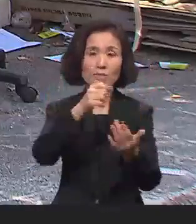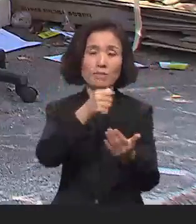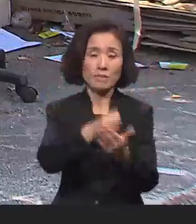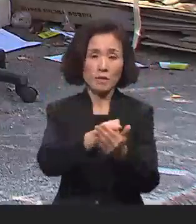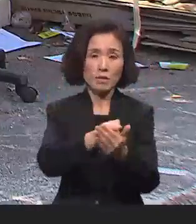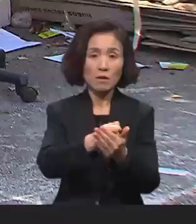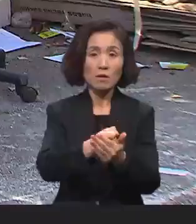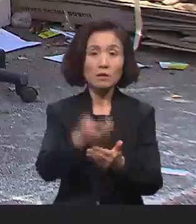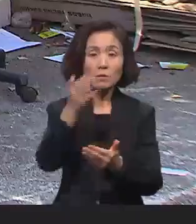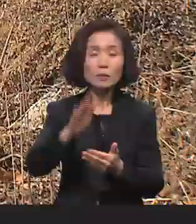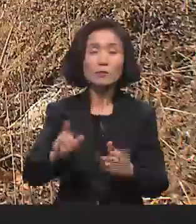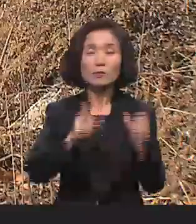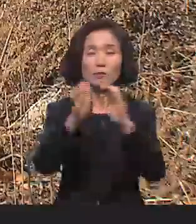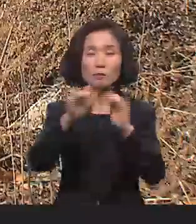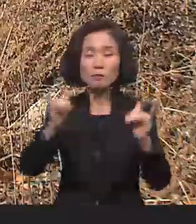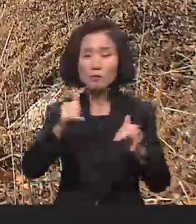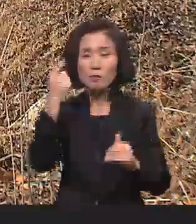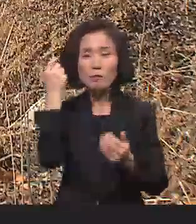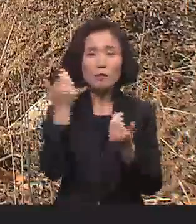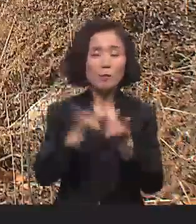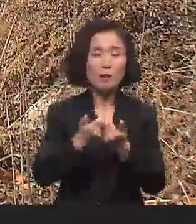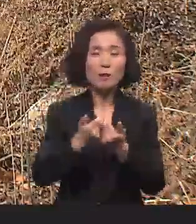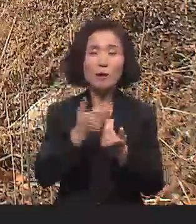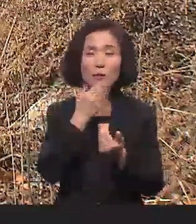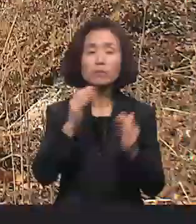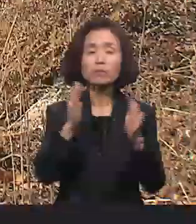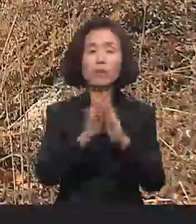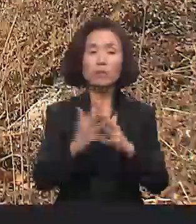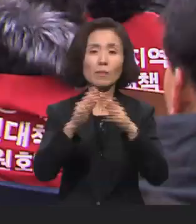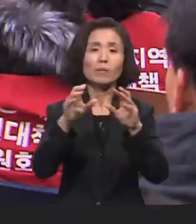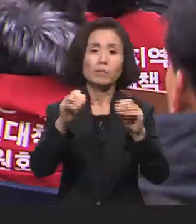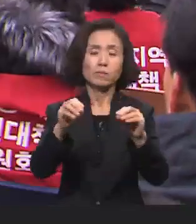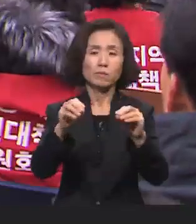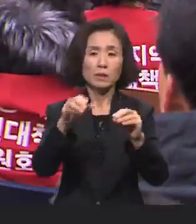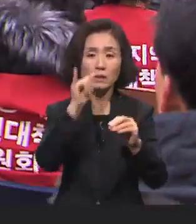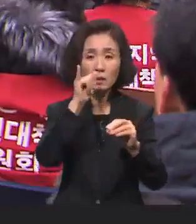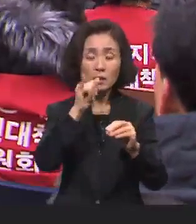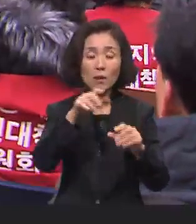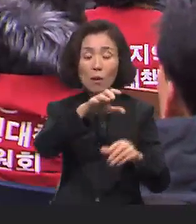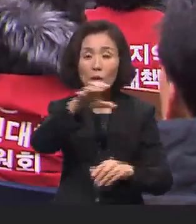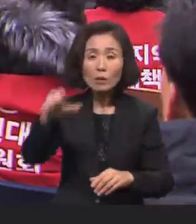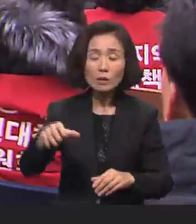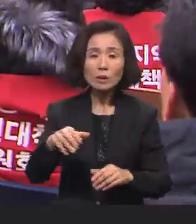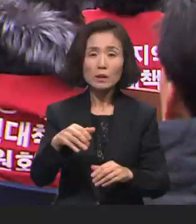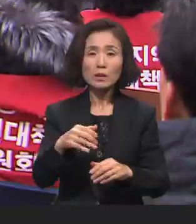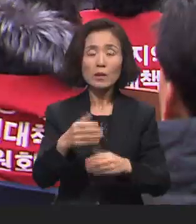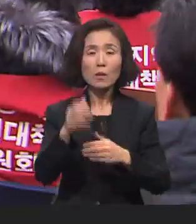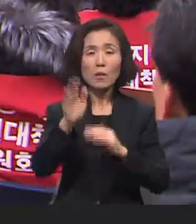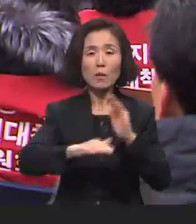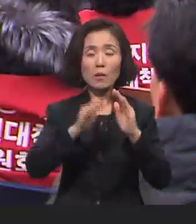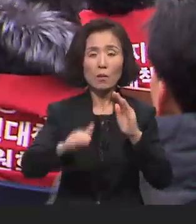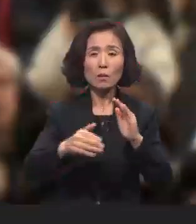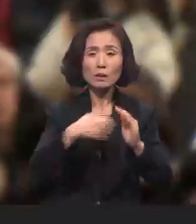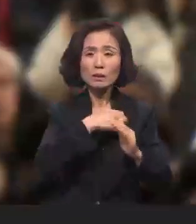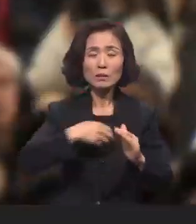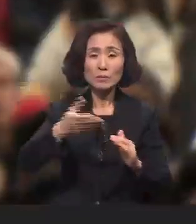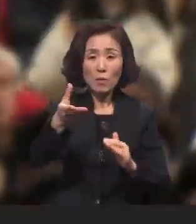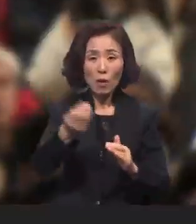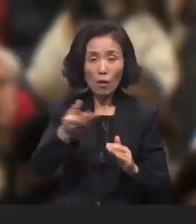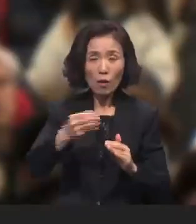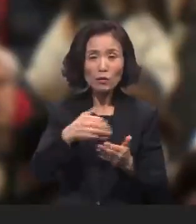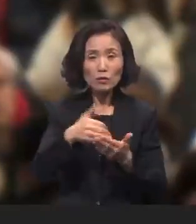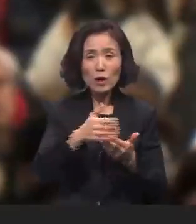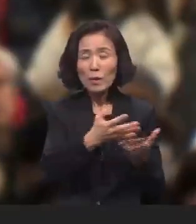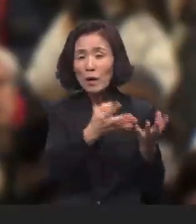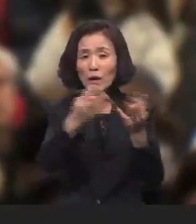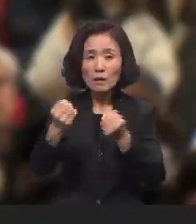선정됐지만 주민들의 반발로 행복주택 건설이 중단됐습니다. 이 지역엔 수백 실 규모의 공공임대주택이 많아 이미 임대업